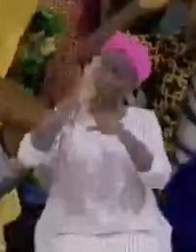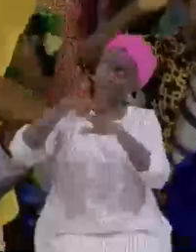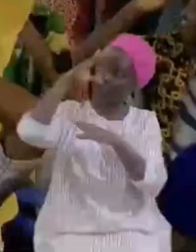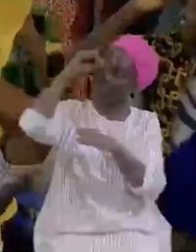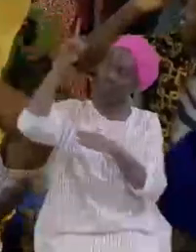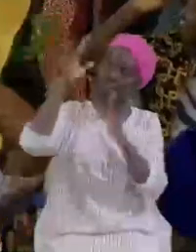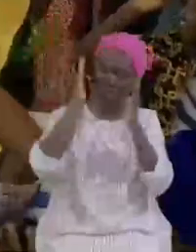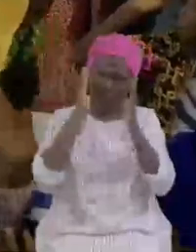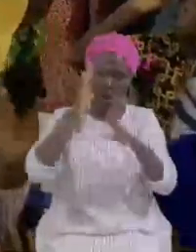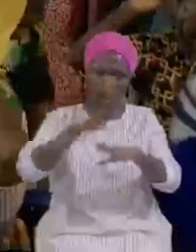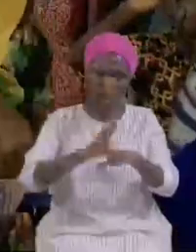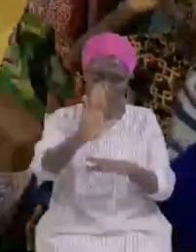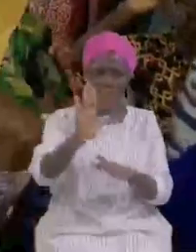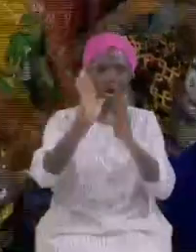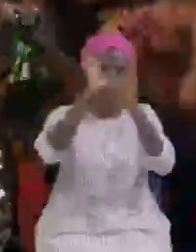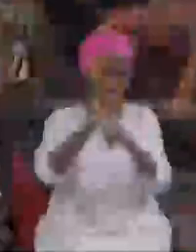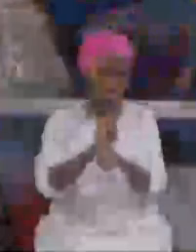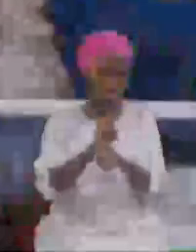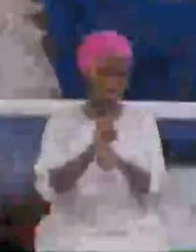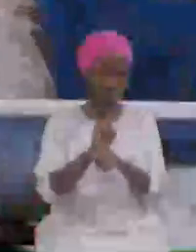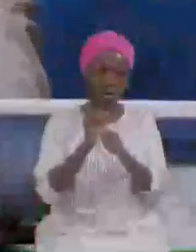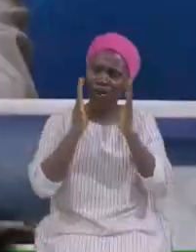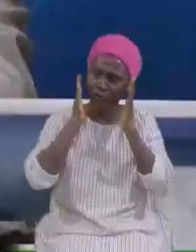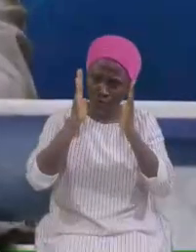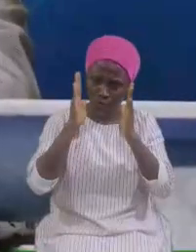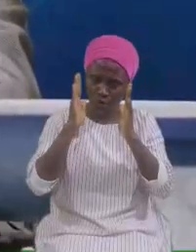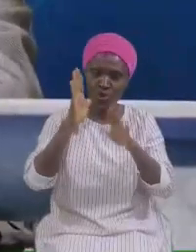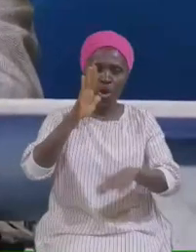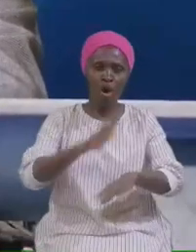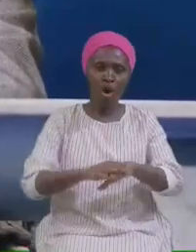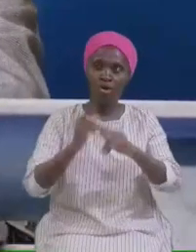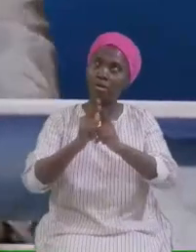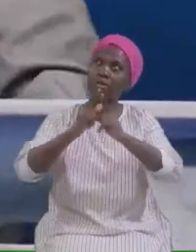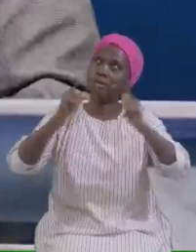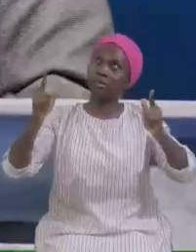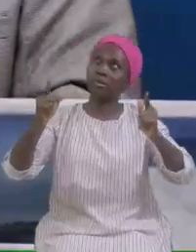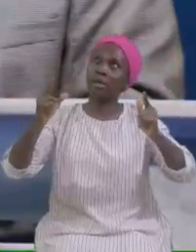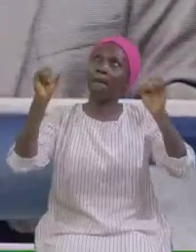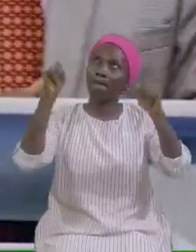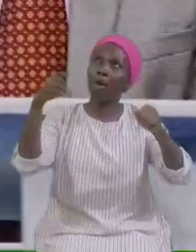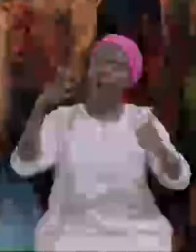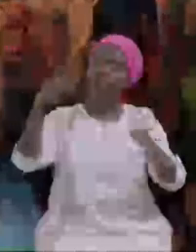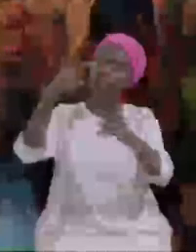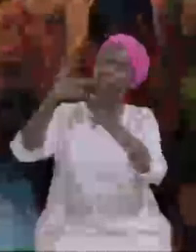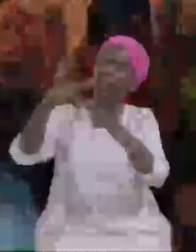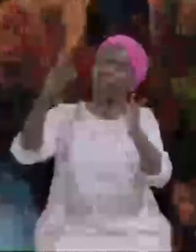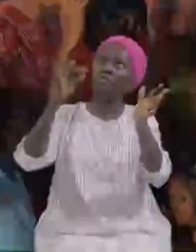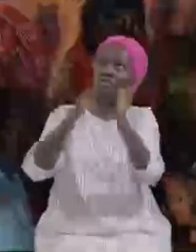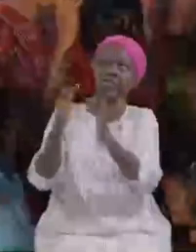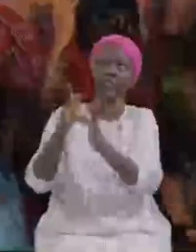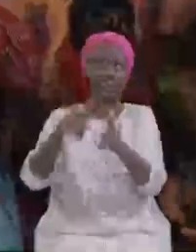Focalise-toi sur le miracle. Focalise-toi sur les grandes possibilités du nom de Jésus. Et c'est